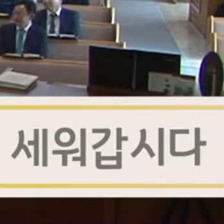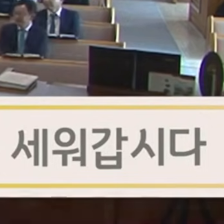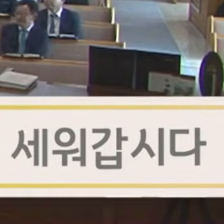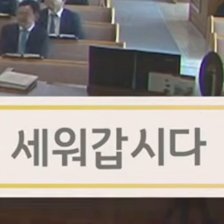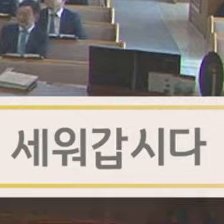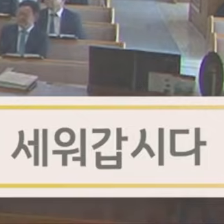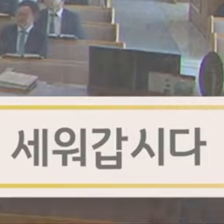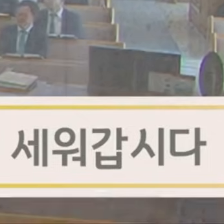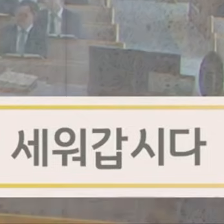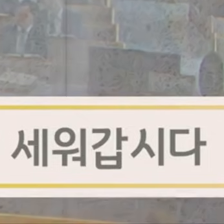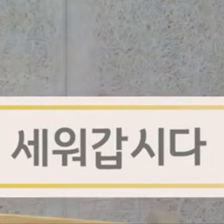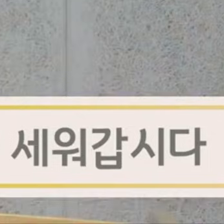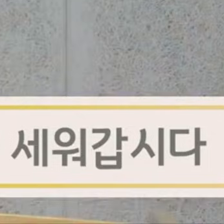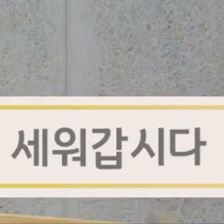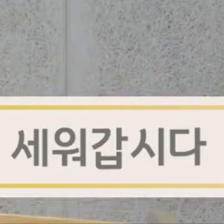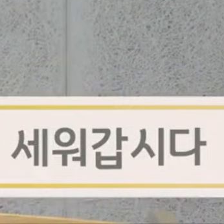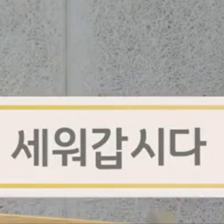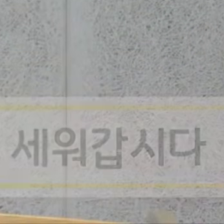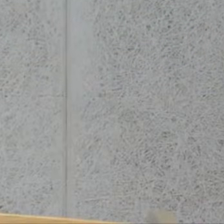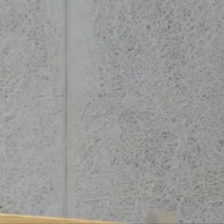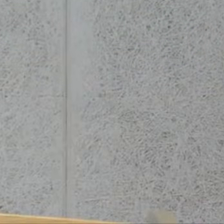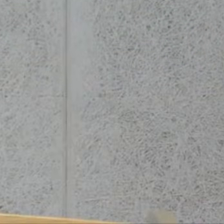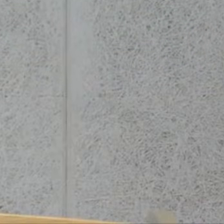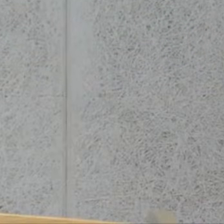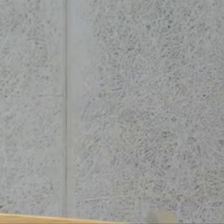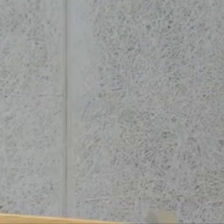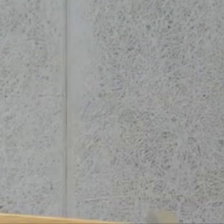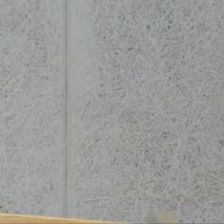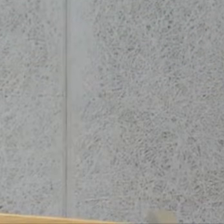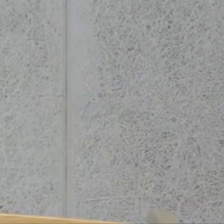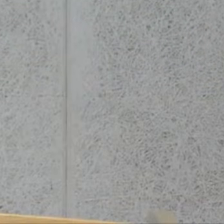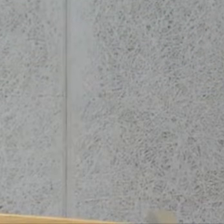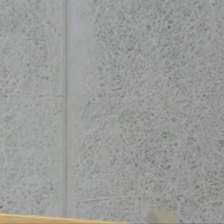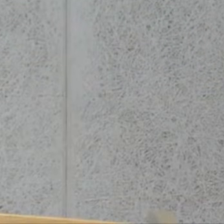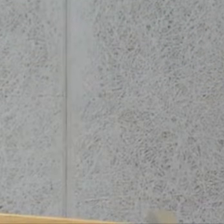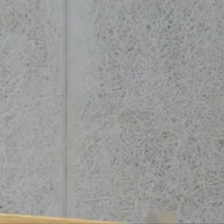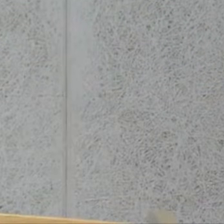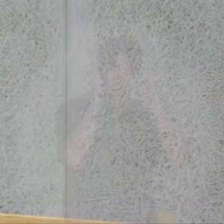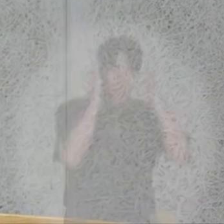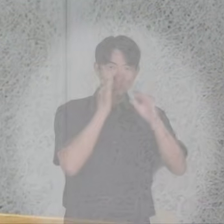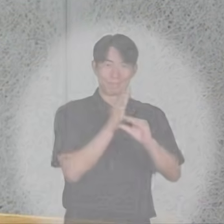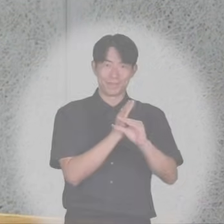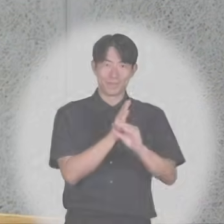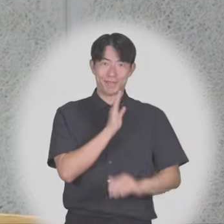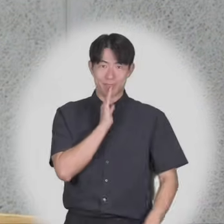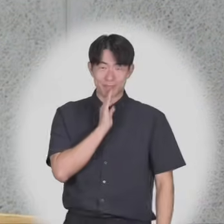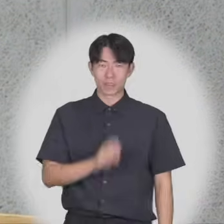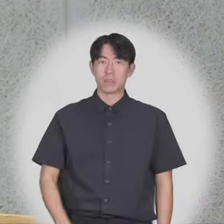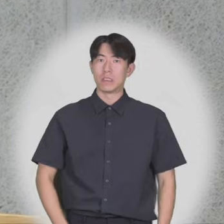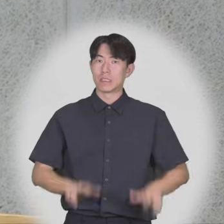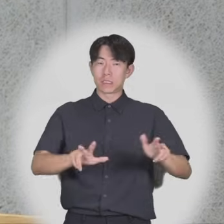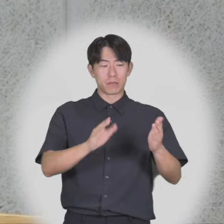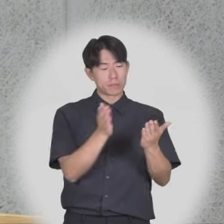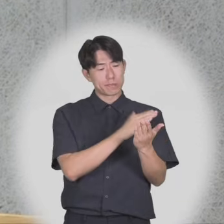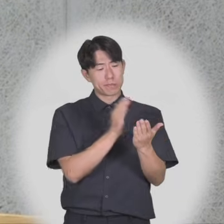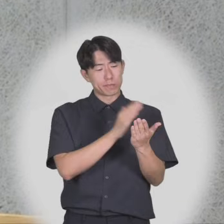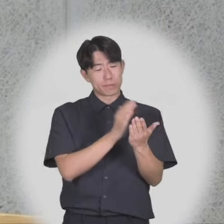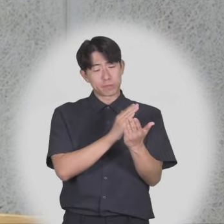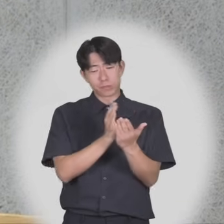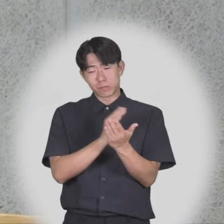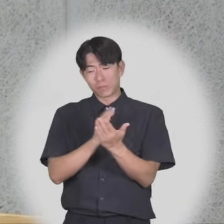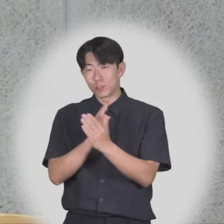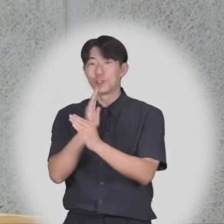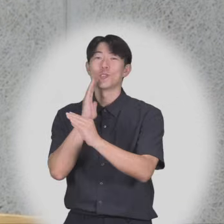예, 감사합니다. 우리가 지금 마태복음을 계속 공부하고 있는데 한 중간쯤